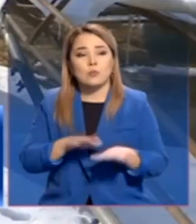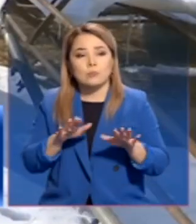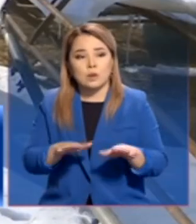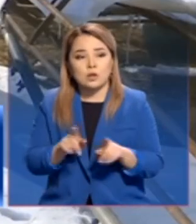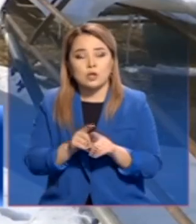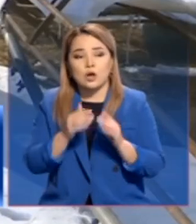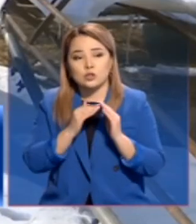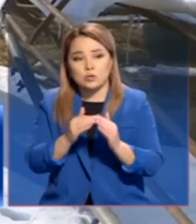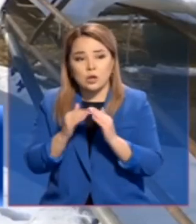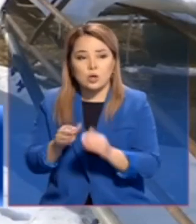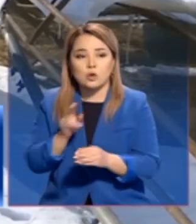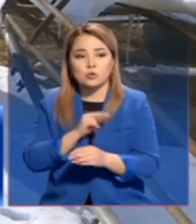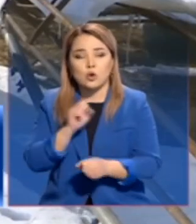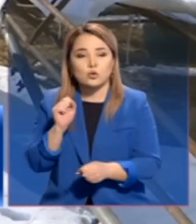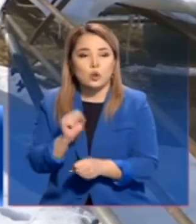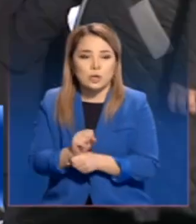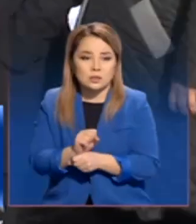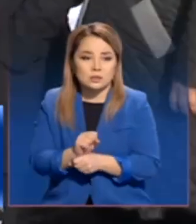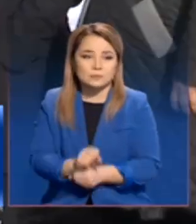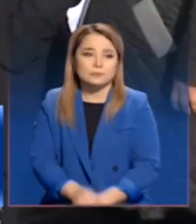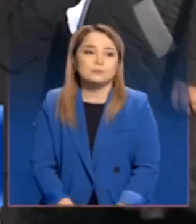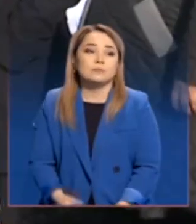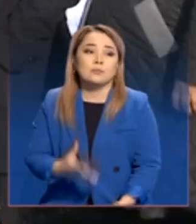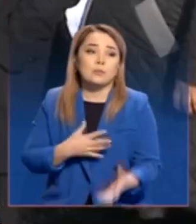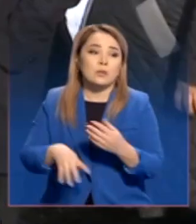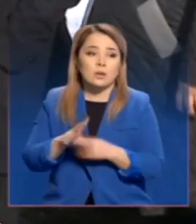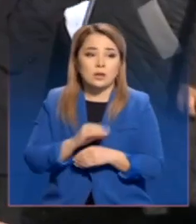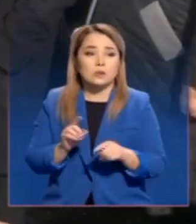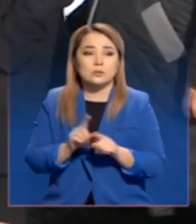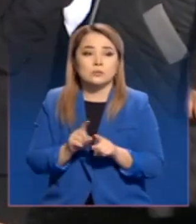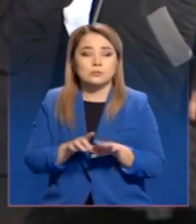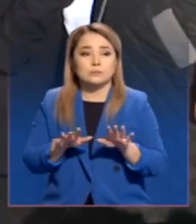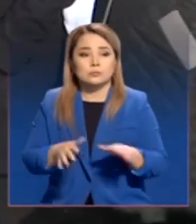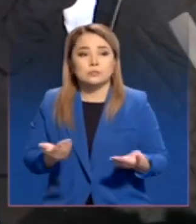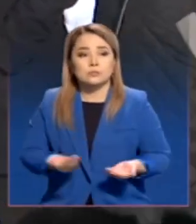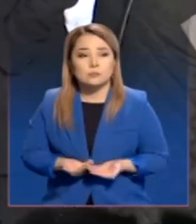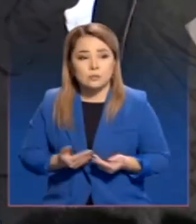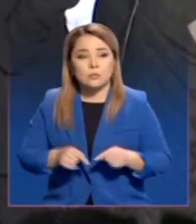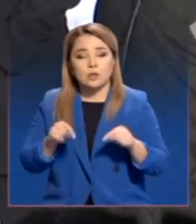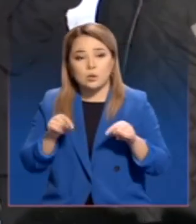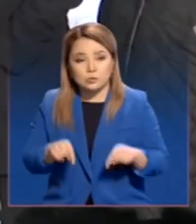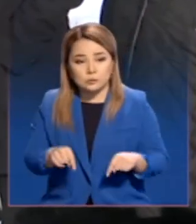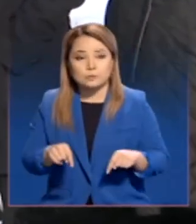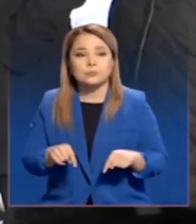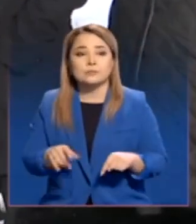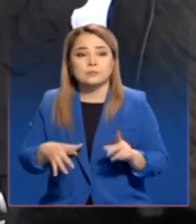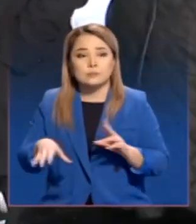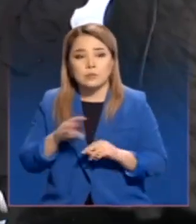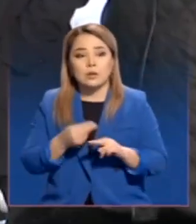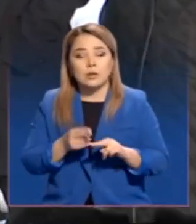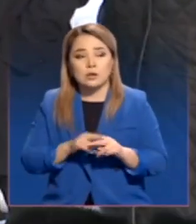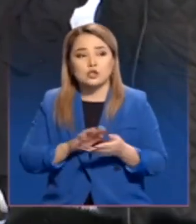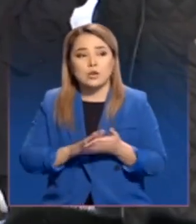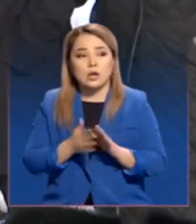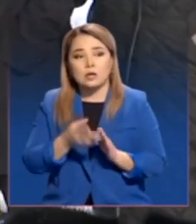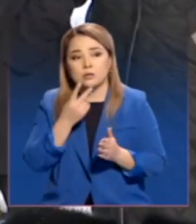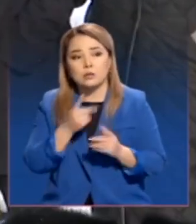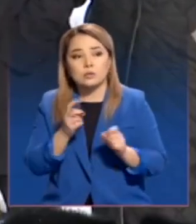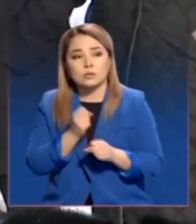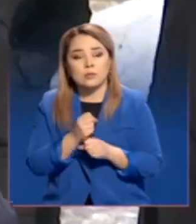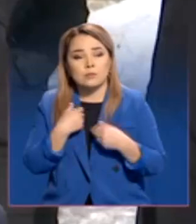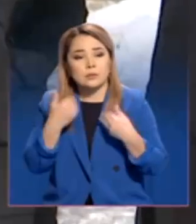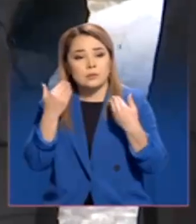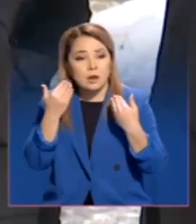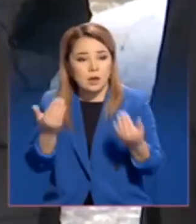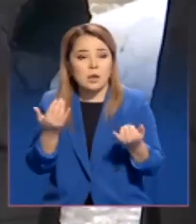болған жылжай жұмысын тоқтатты. Бәріміз көпшілік осы жерден күн көрісіміз осы жерде. Соған енді мына жағдайдан кейін білмеймін не